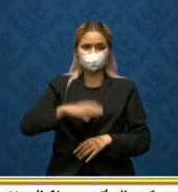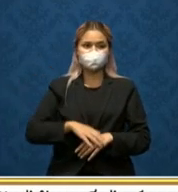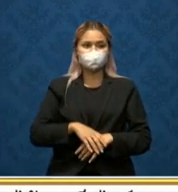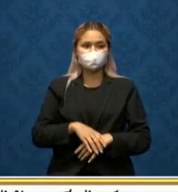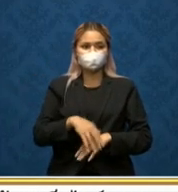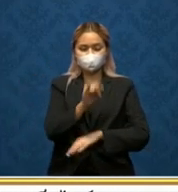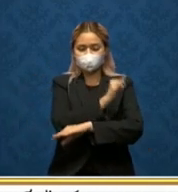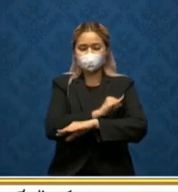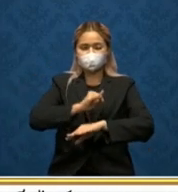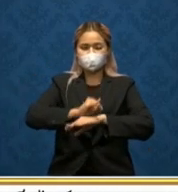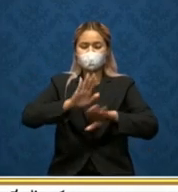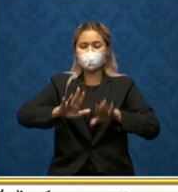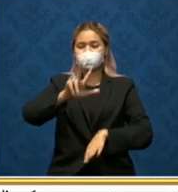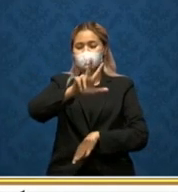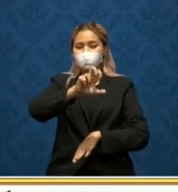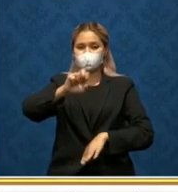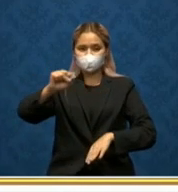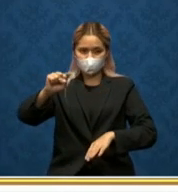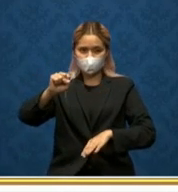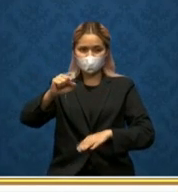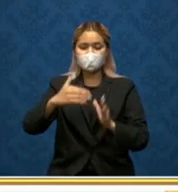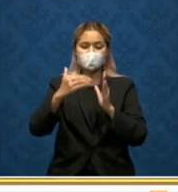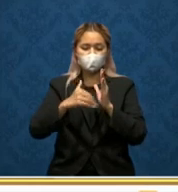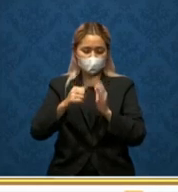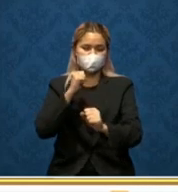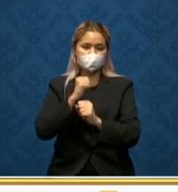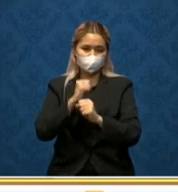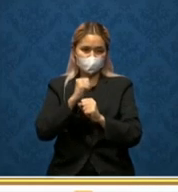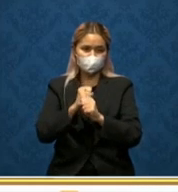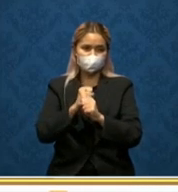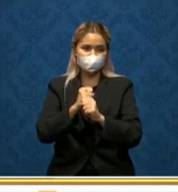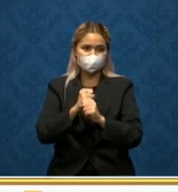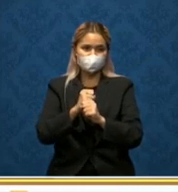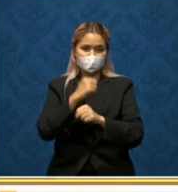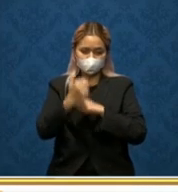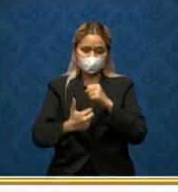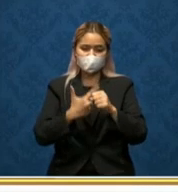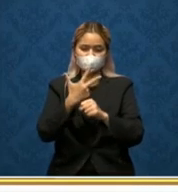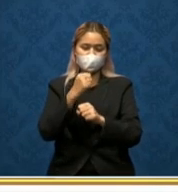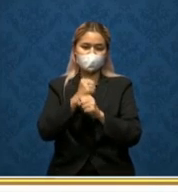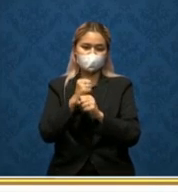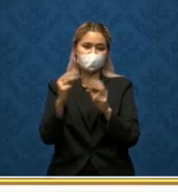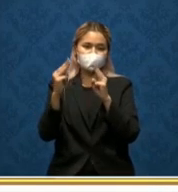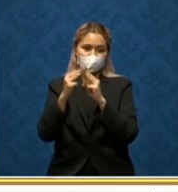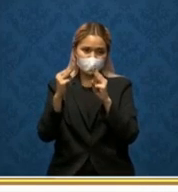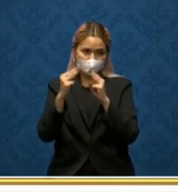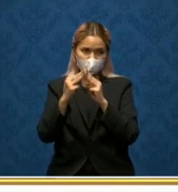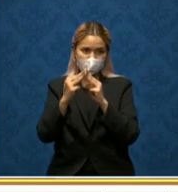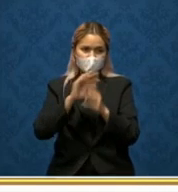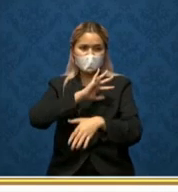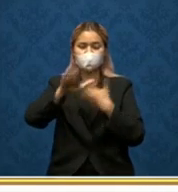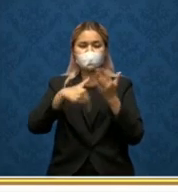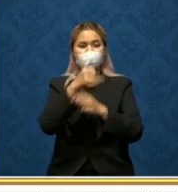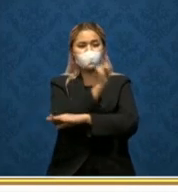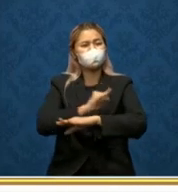รวมรวมแล้วน่าจะประมาณ 300,000ไร่ที่เป็นเชิงธุรกิจนะครับ 3ปีครับทำสัญญากับธนารักษ์ไปได้ 714